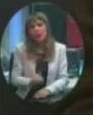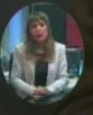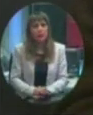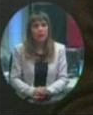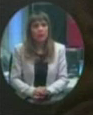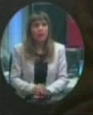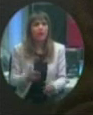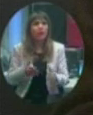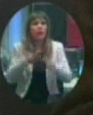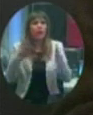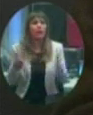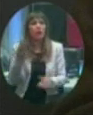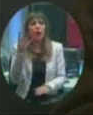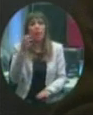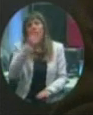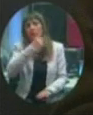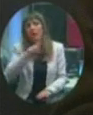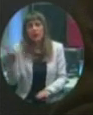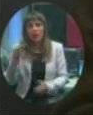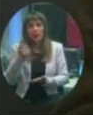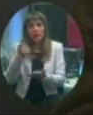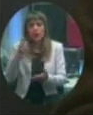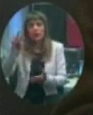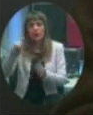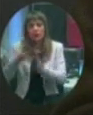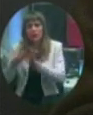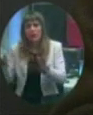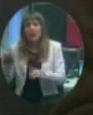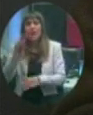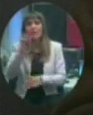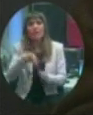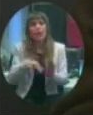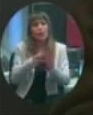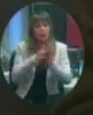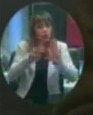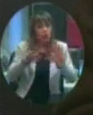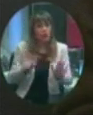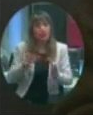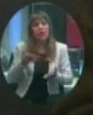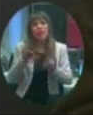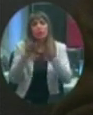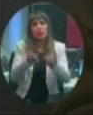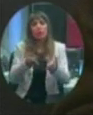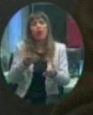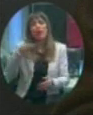בתקציב 17 ובעוד 40 מיליון נוספים בתקציב 18 את הסיוע בשכר דירה לקשישים,